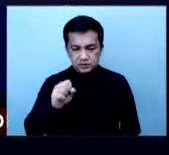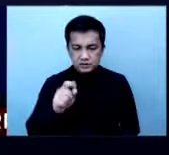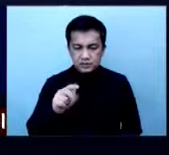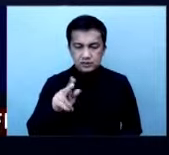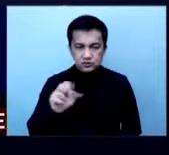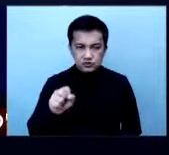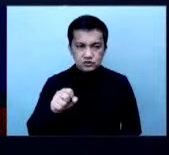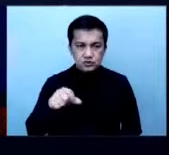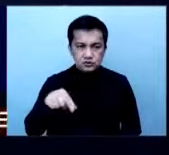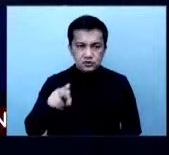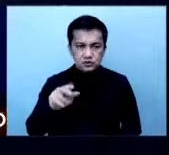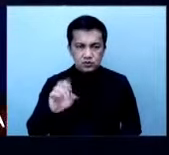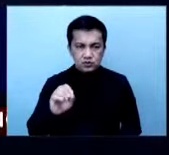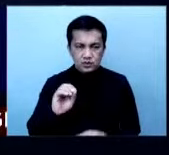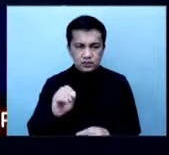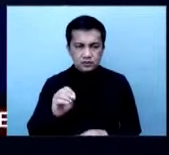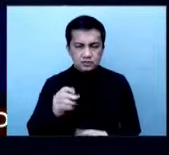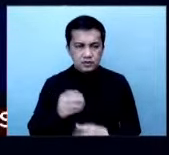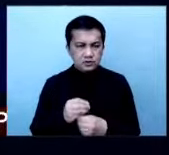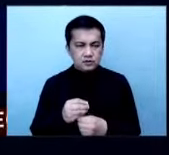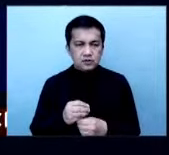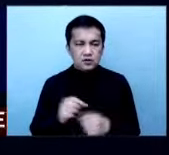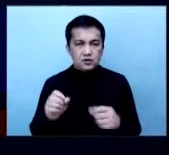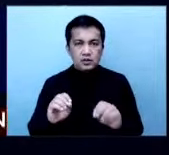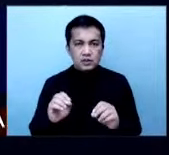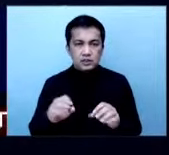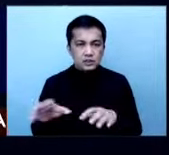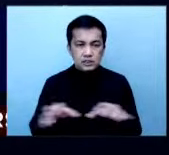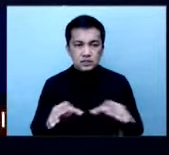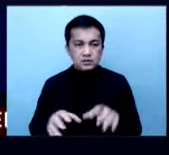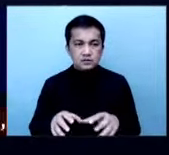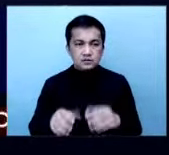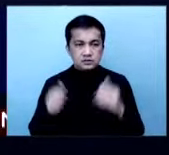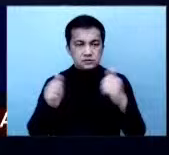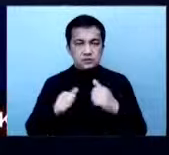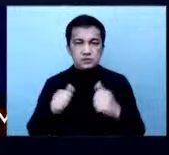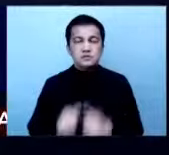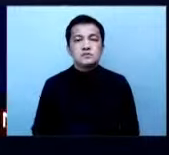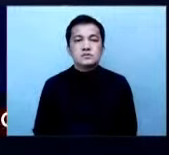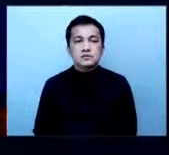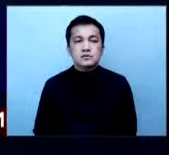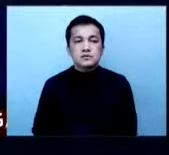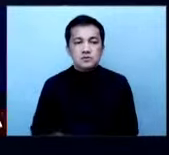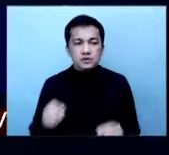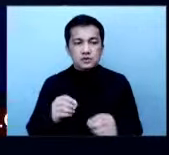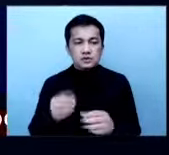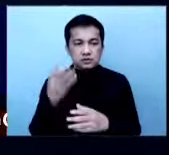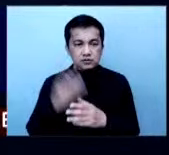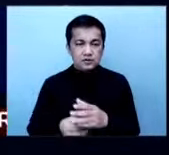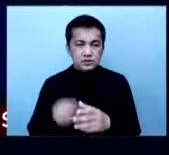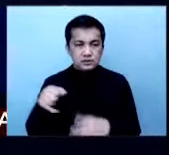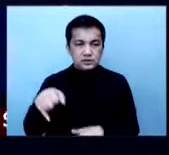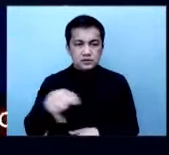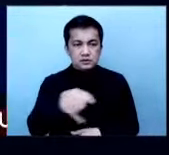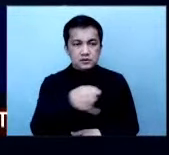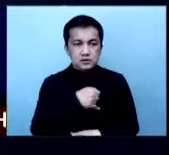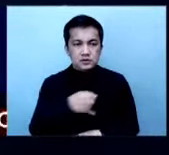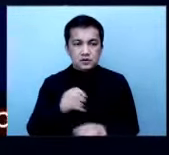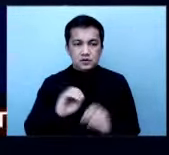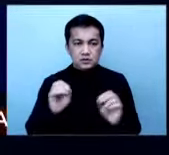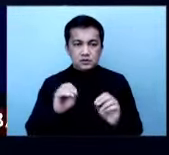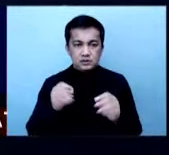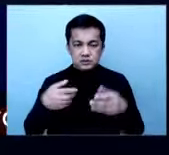installation walang gagalaw at dahil nga po diyan sa kasunduan na yan wala pong nawalang teritoryo sa atin wala pong sinurrender na